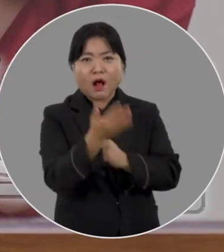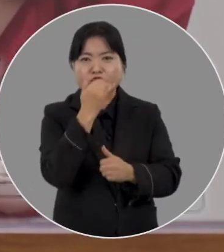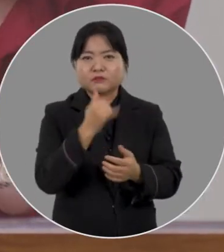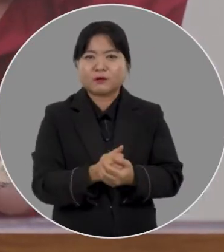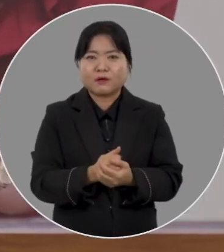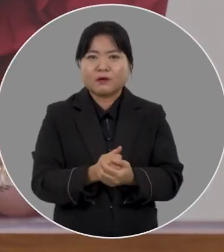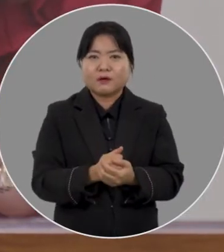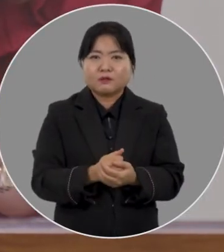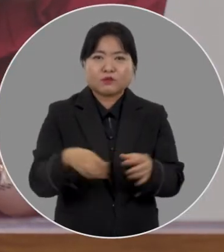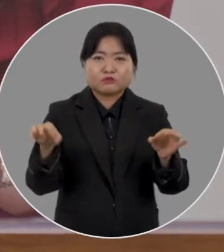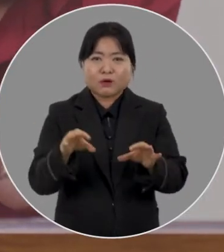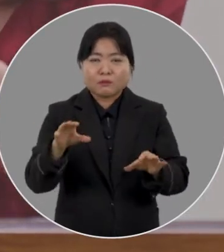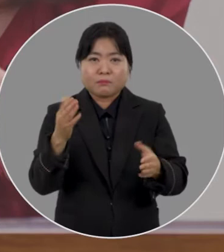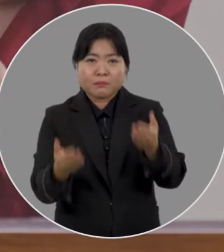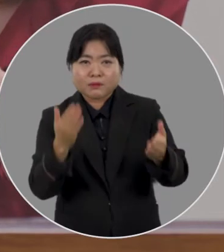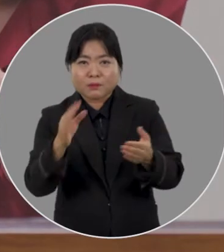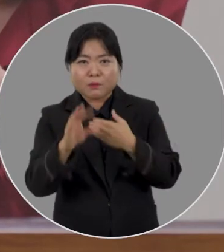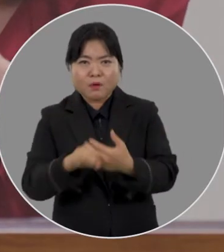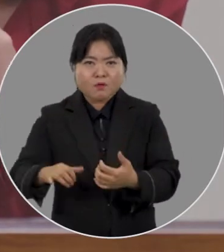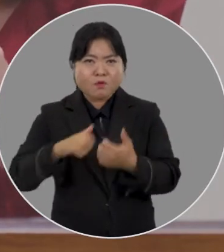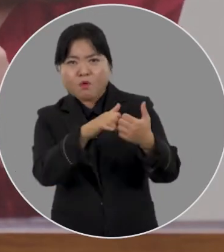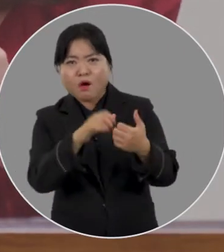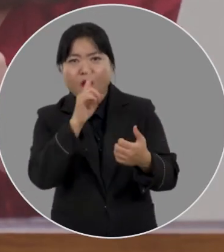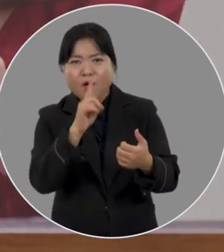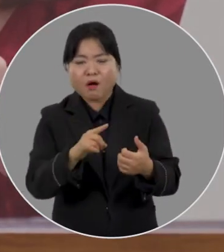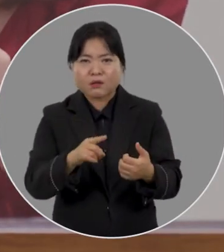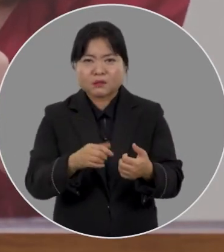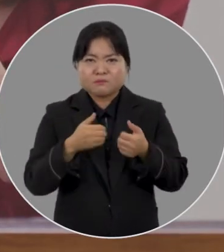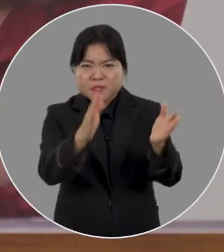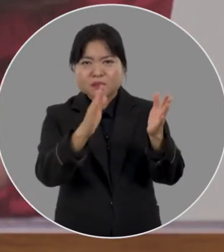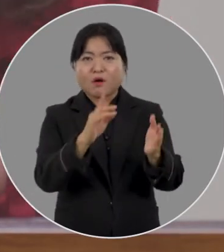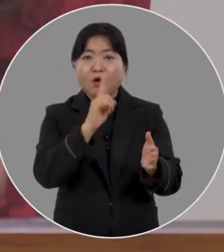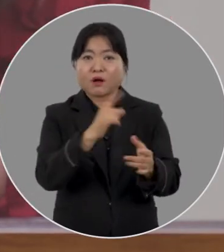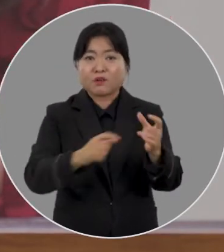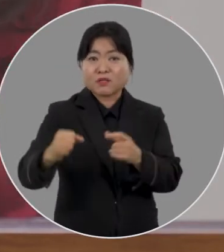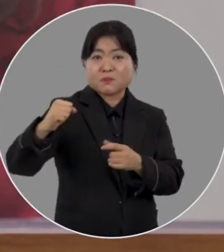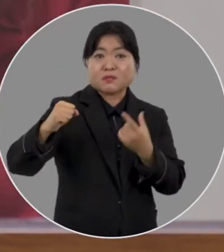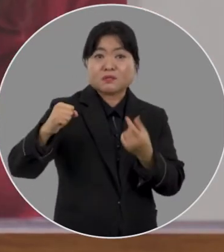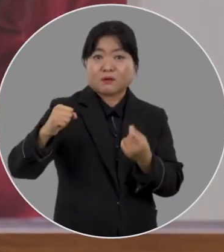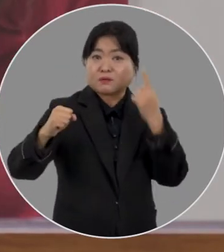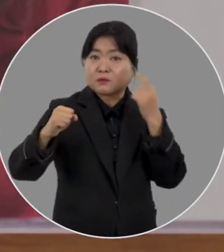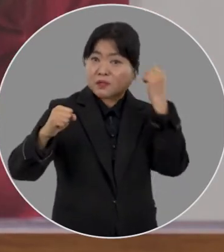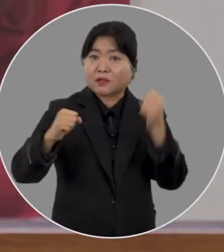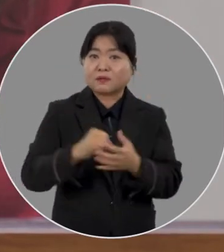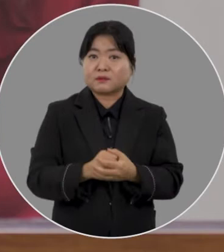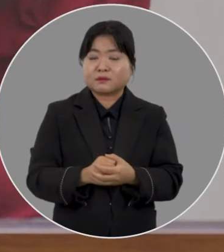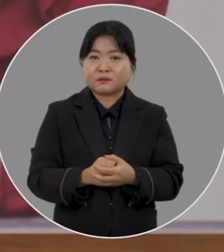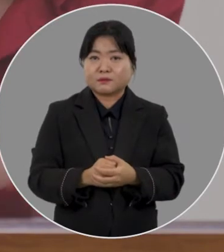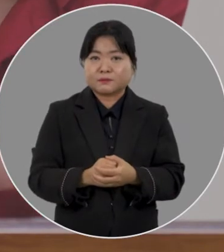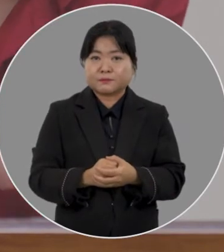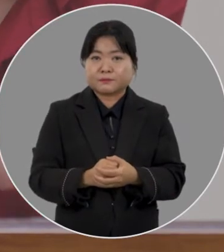있는데 순간적으로 판단하기에는 아주 공격적인 언어, 그리고 직설적인 언어가 더 힘이 있을 거라고 생각을 하는 거잖아요. 네.